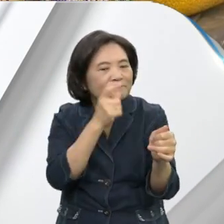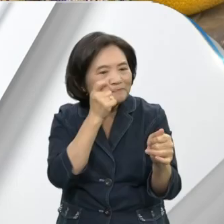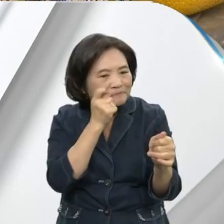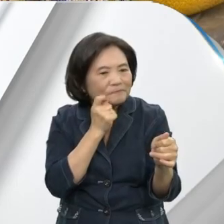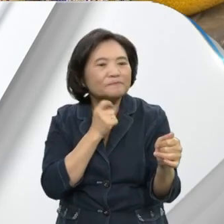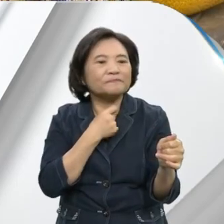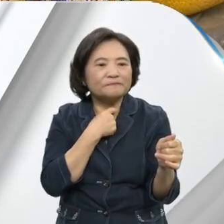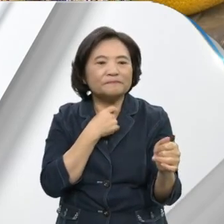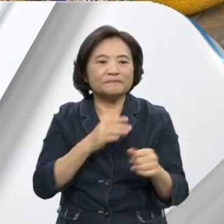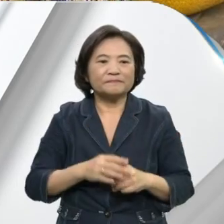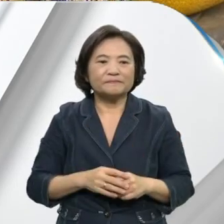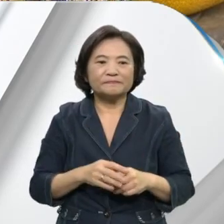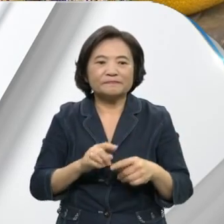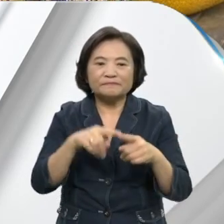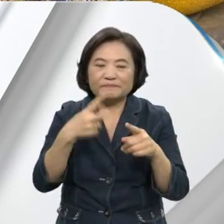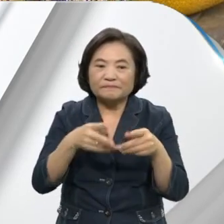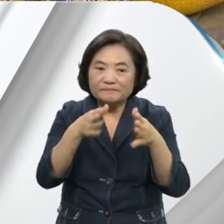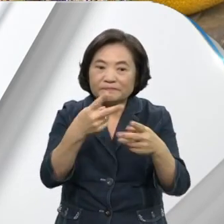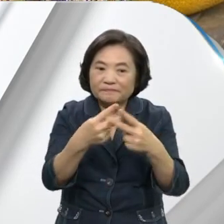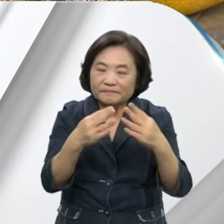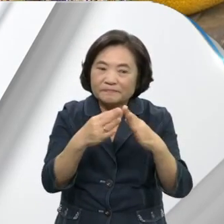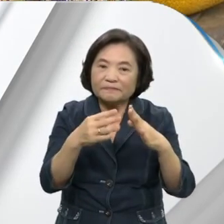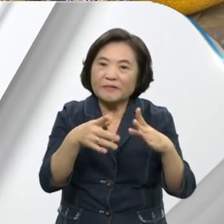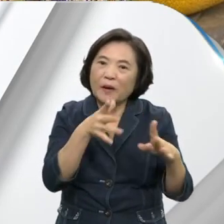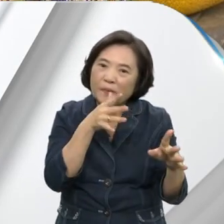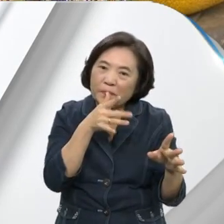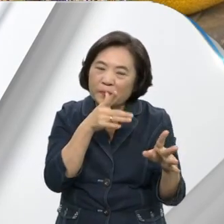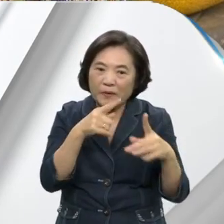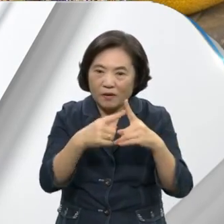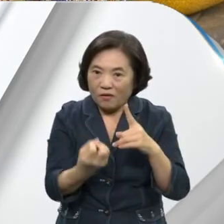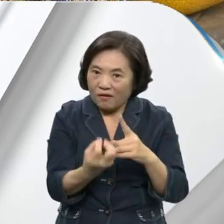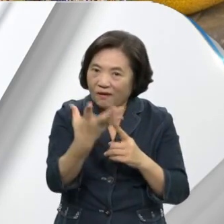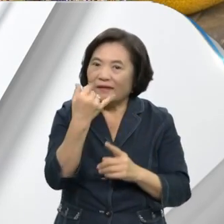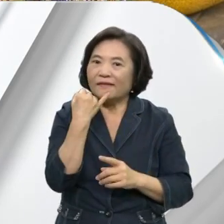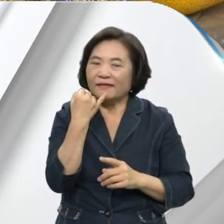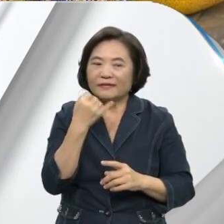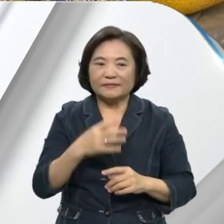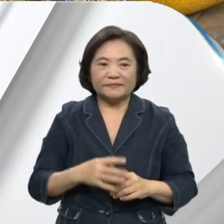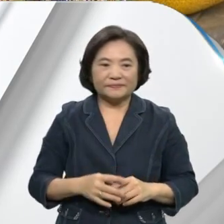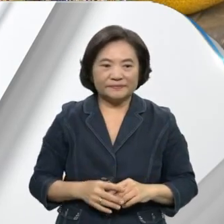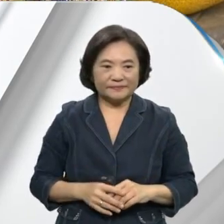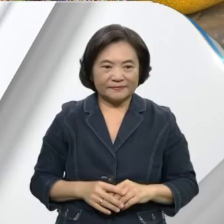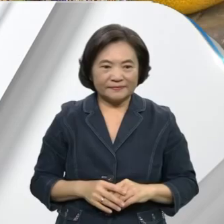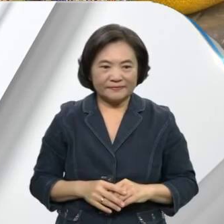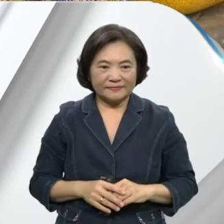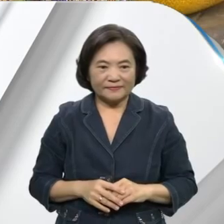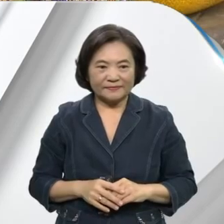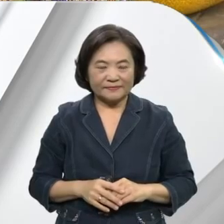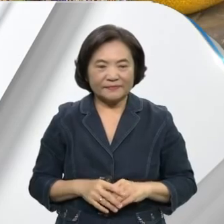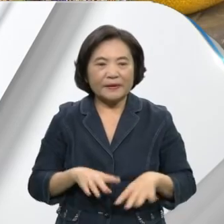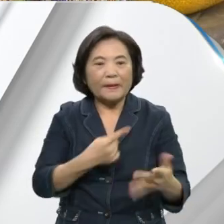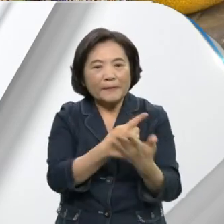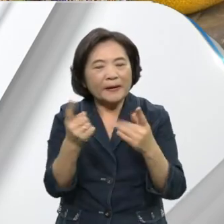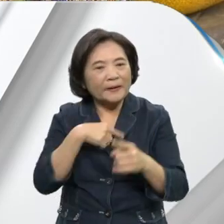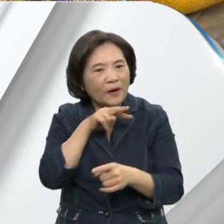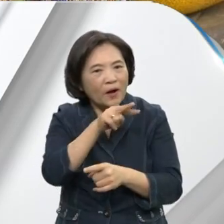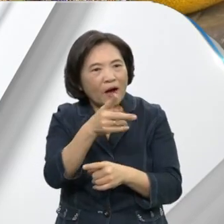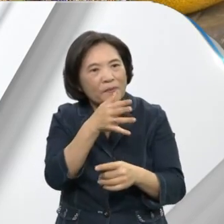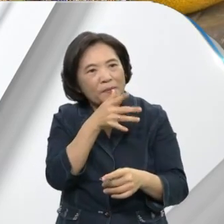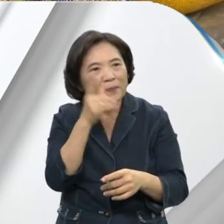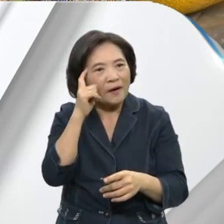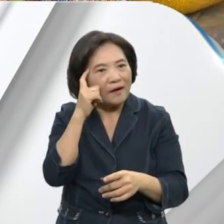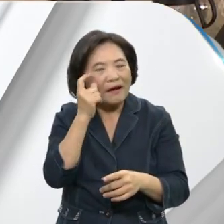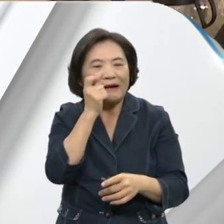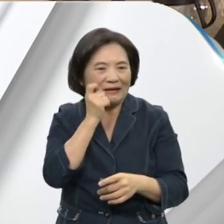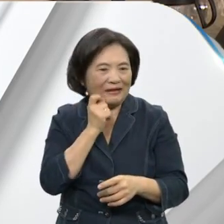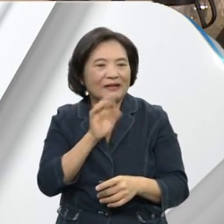兴趣，然后提升我们乡内使用客语的人口哈，那使客语可以渐渐的为大家所接